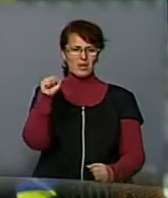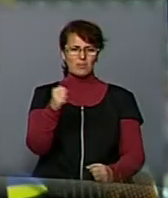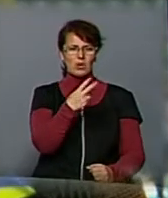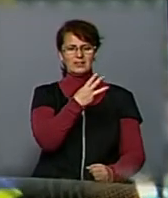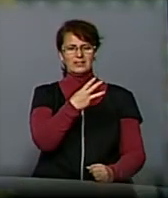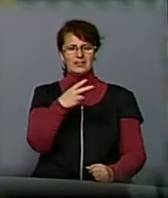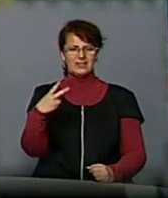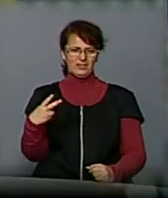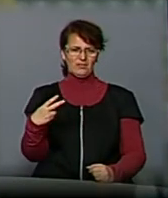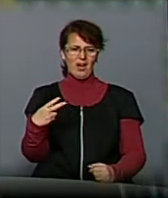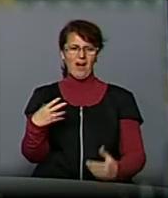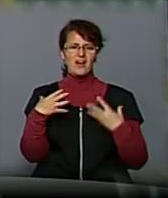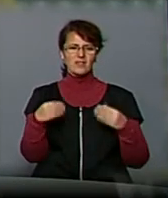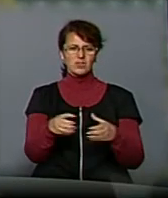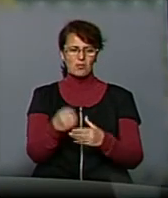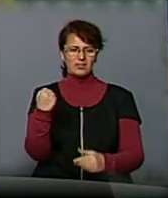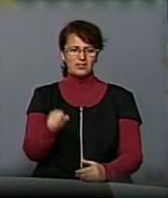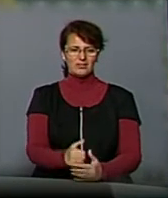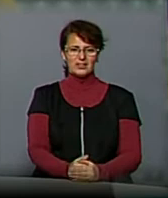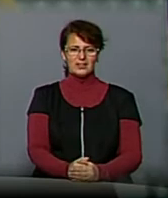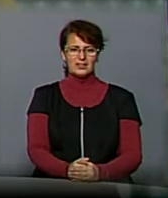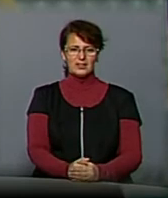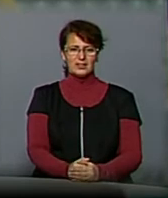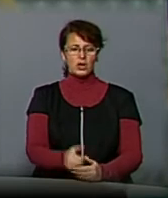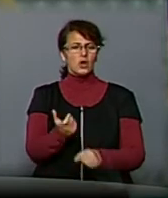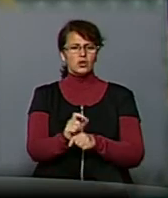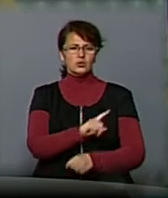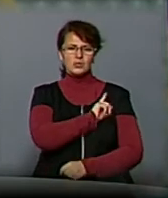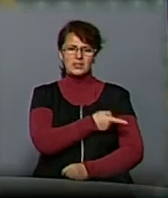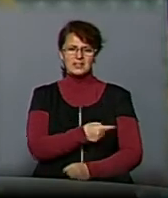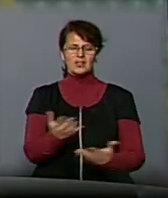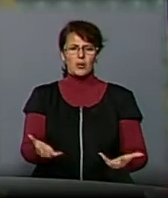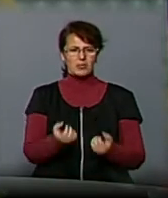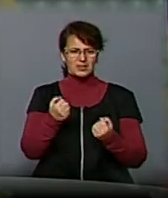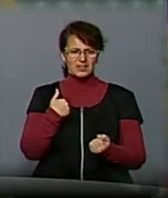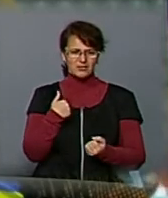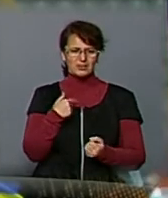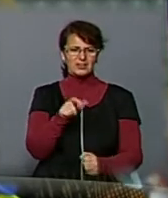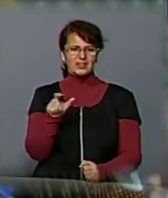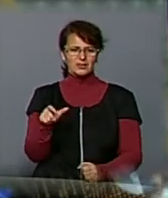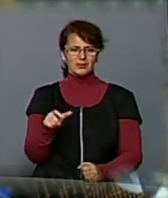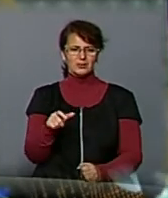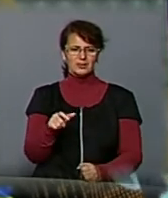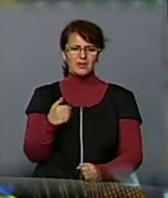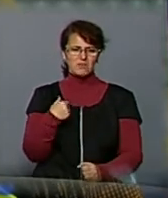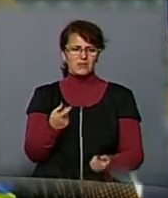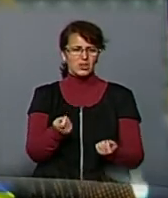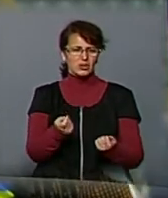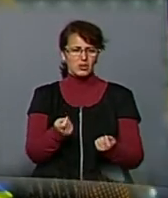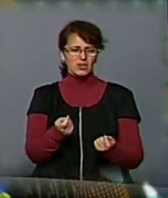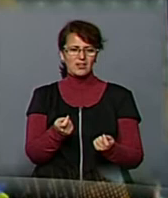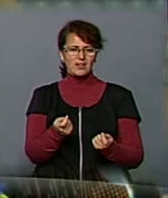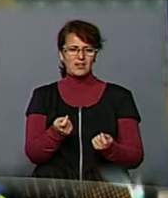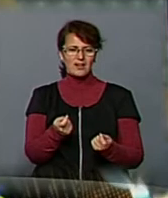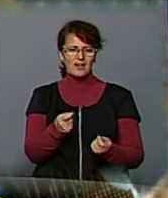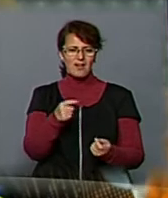Без вболівальників тяжко грати. Тут вони молодці, нас дуже сильно підтримали, повели нас вперед, бо ми вже трошки